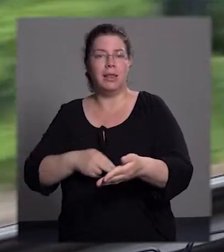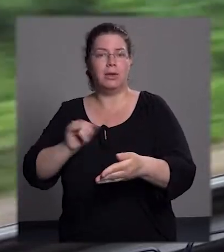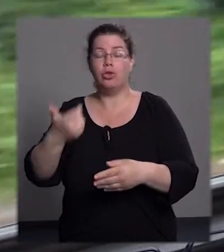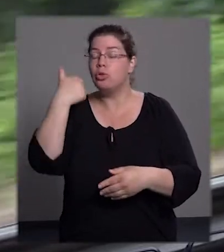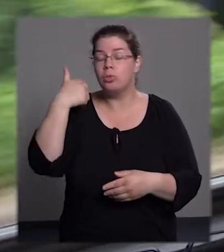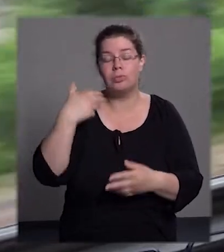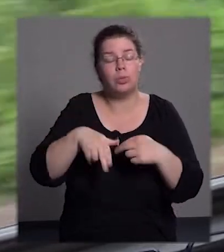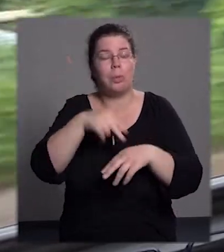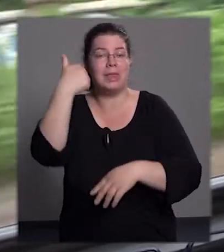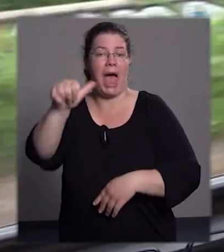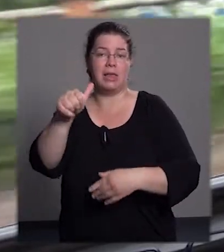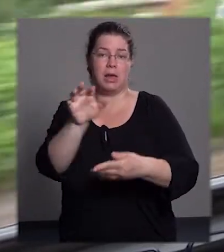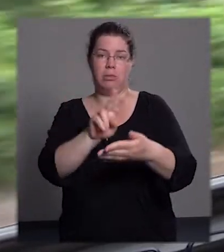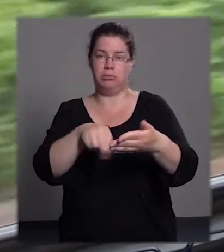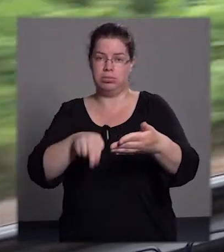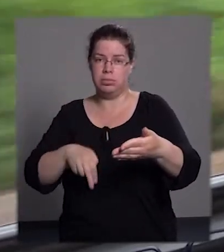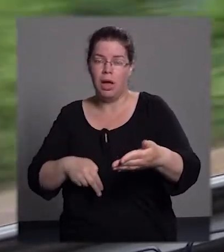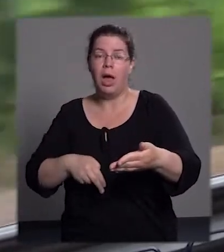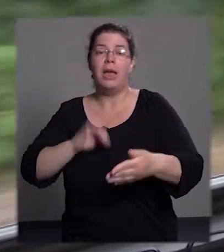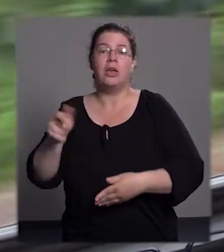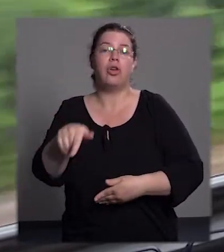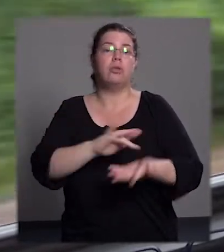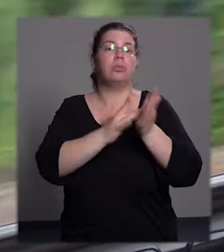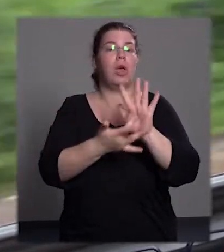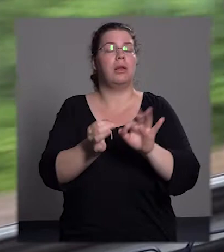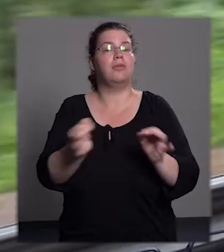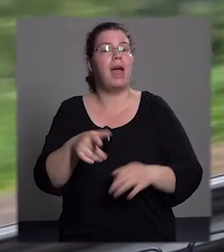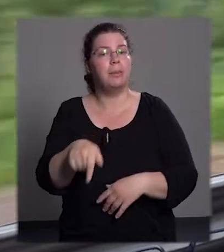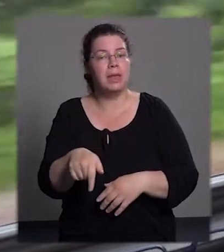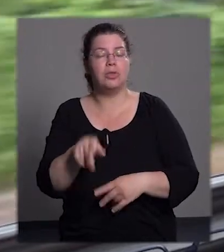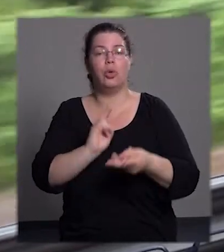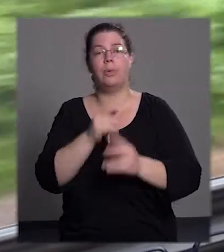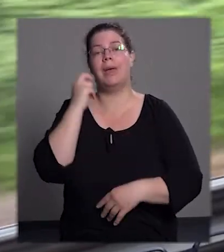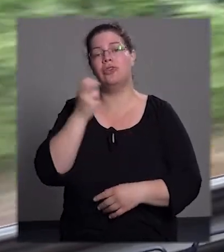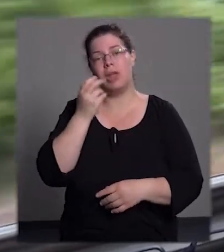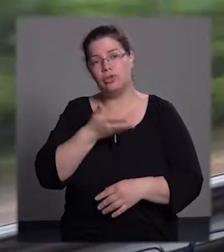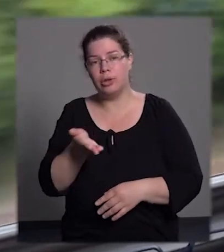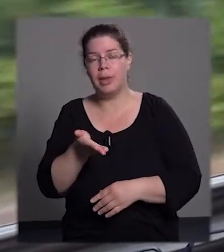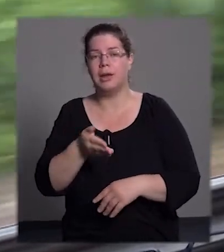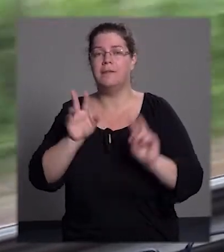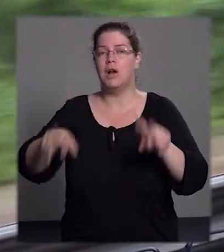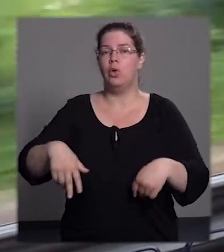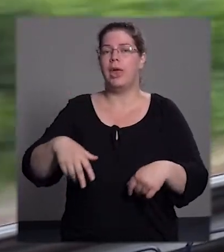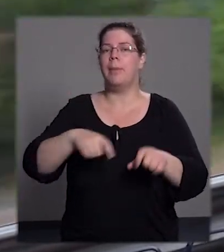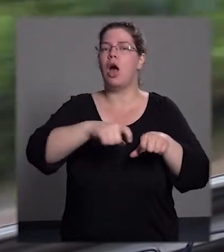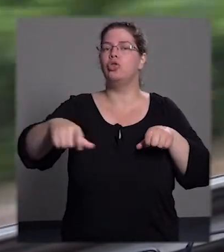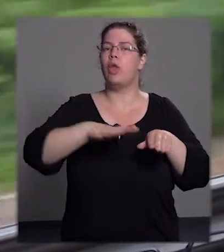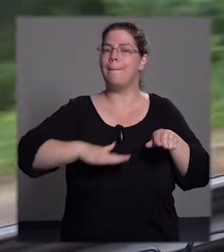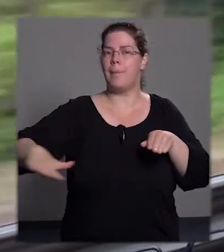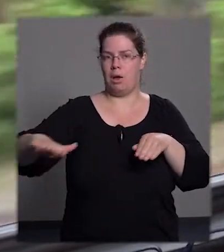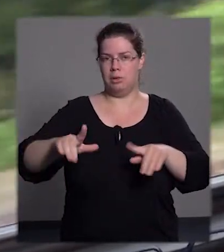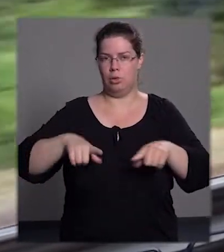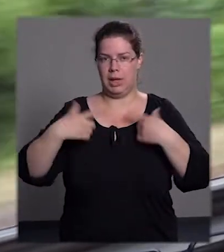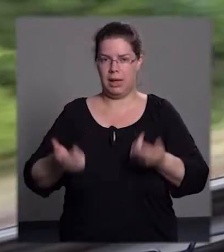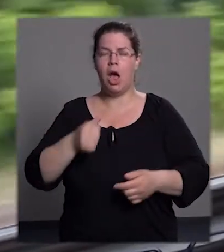alá, és a felméréseink is azt mutatták, hogy Pesterzsébeten ez valójában a Dunaparton élőknek, a